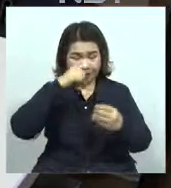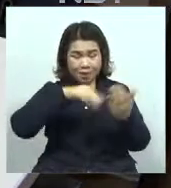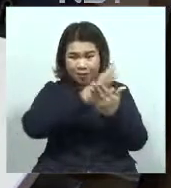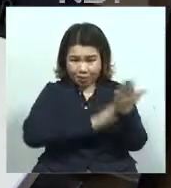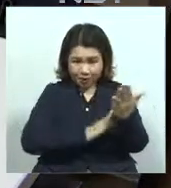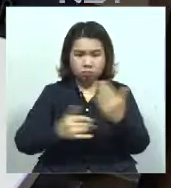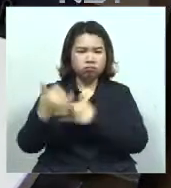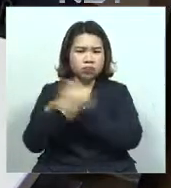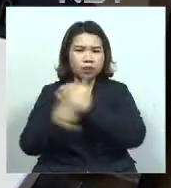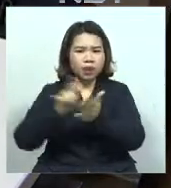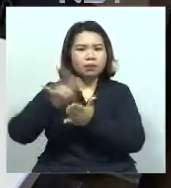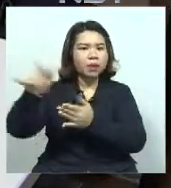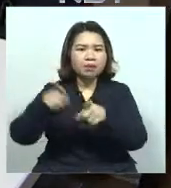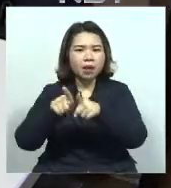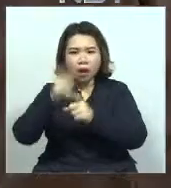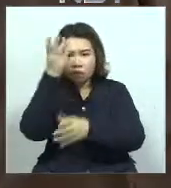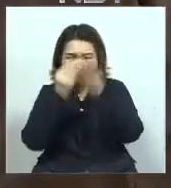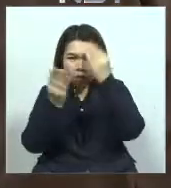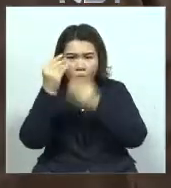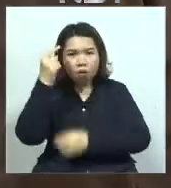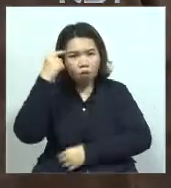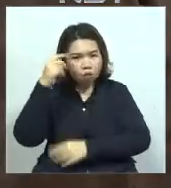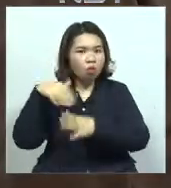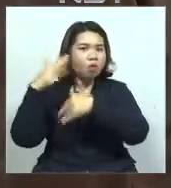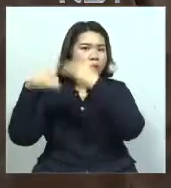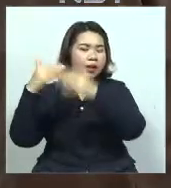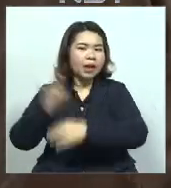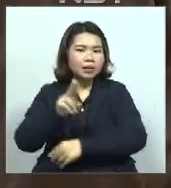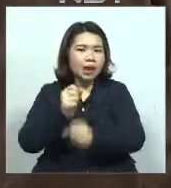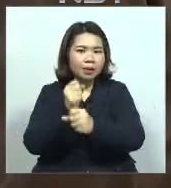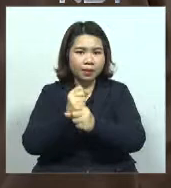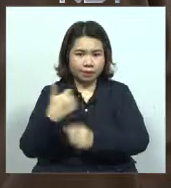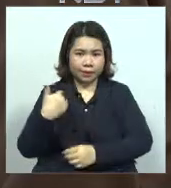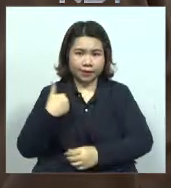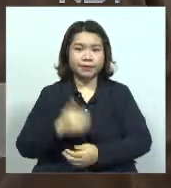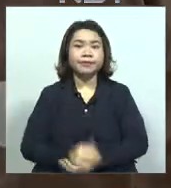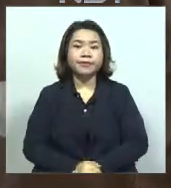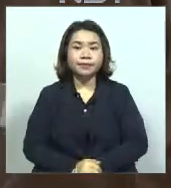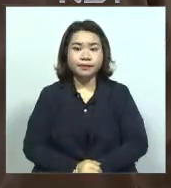การอบรมเพื่อที่จะได้นำความรู้ไปพัฒนาและใช้ในการทำงานด้วย